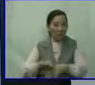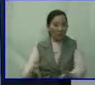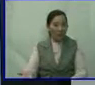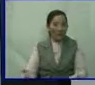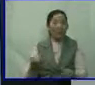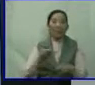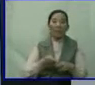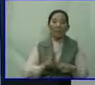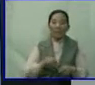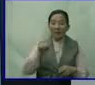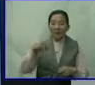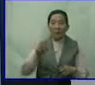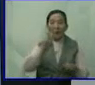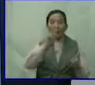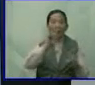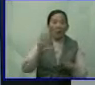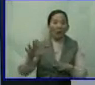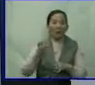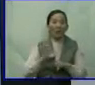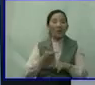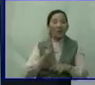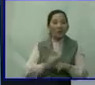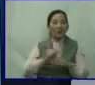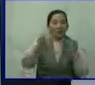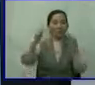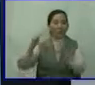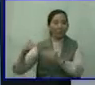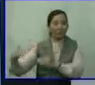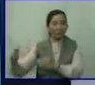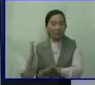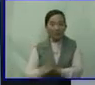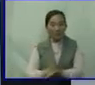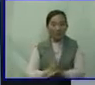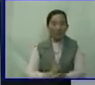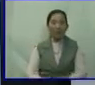Вот показана этой прямой линией.